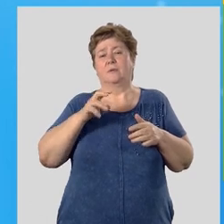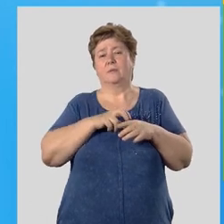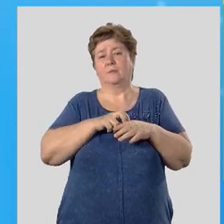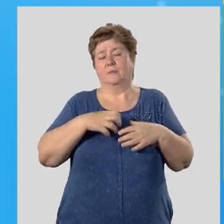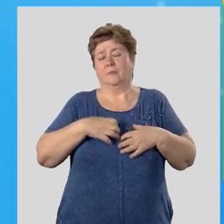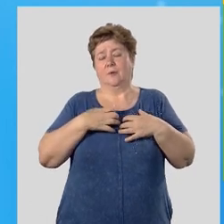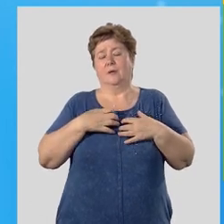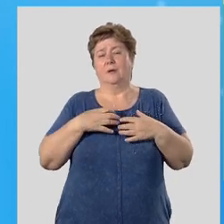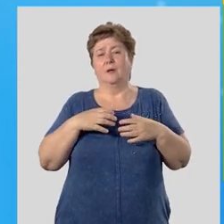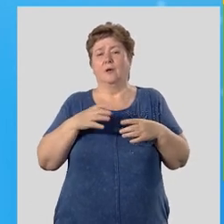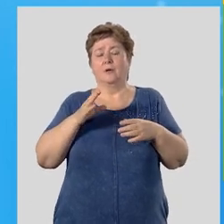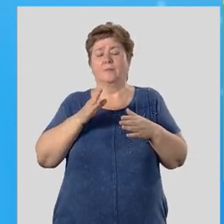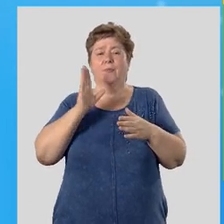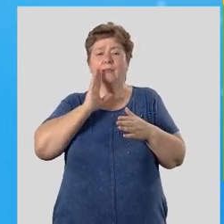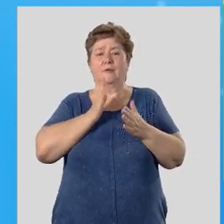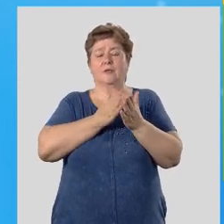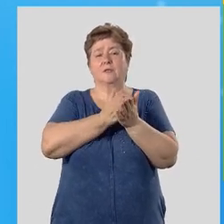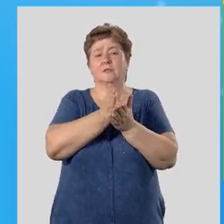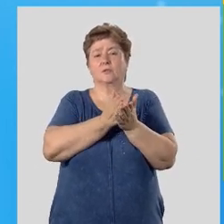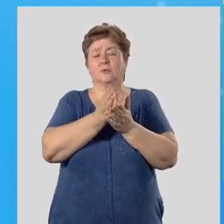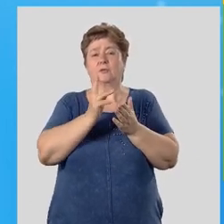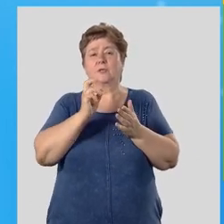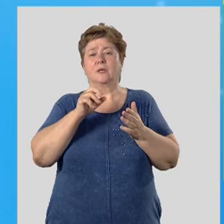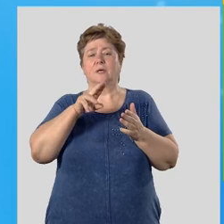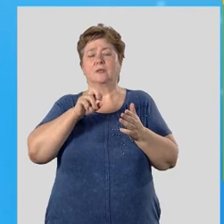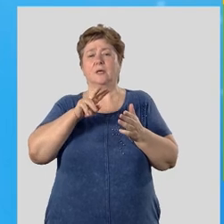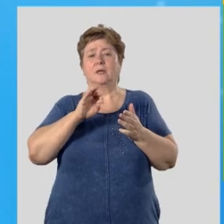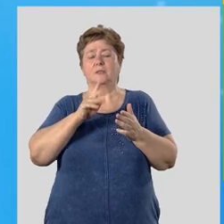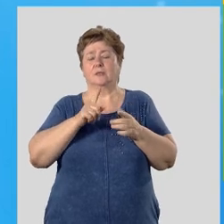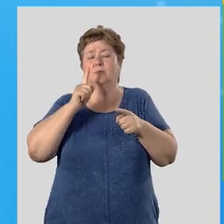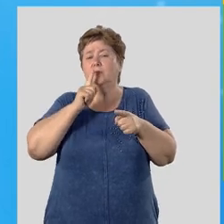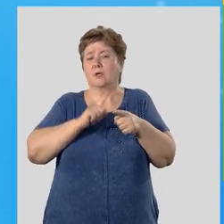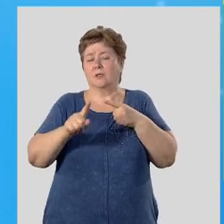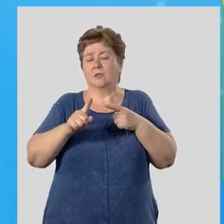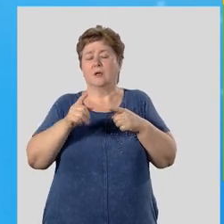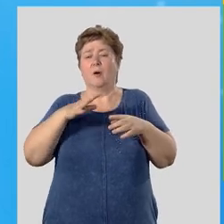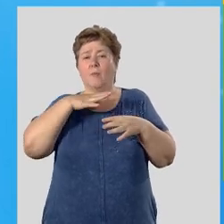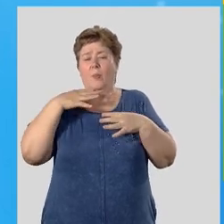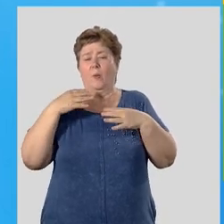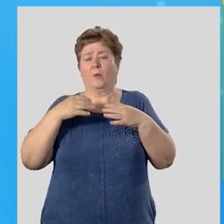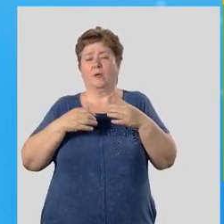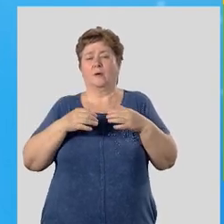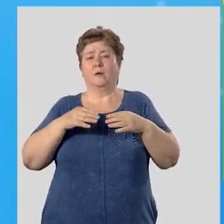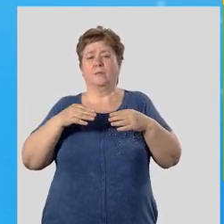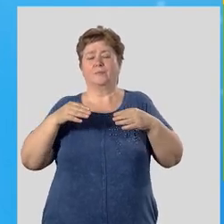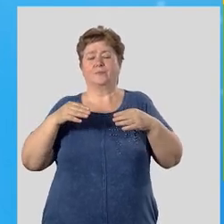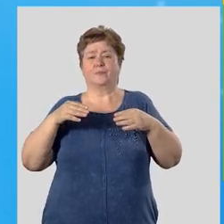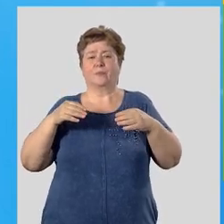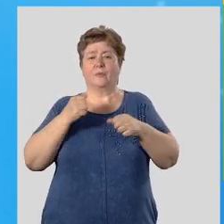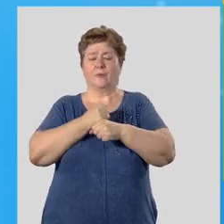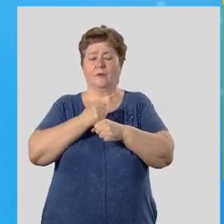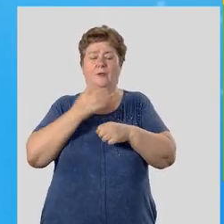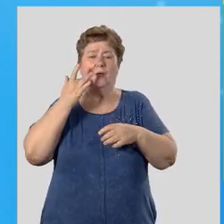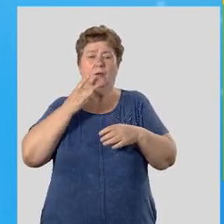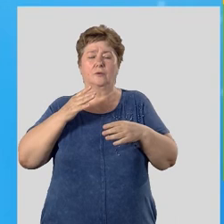боязнь. Вода служит катализатором, ускорителем многих реакций и средой,